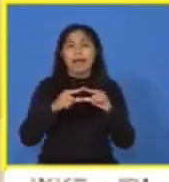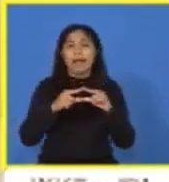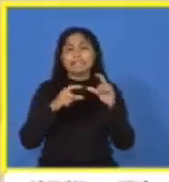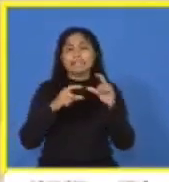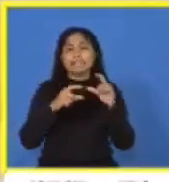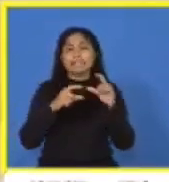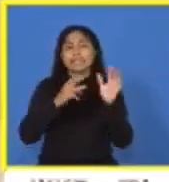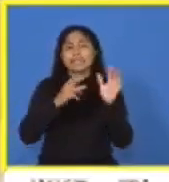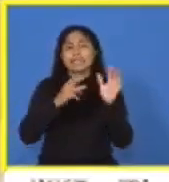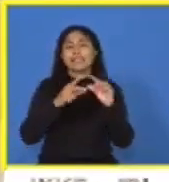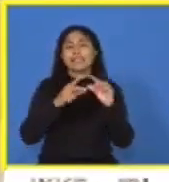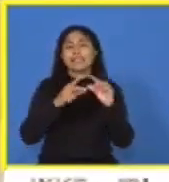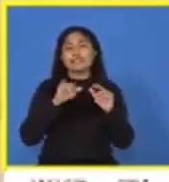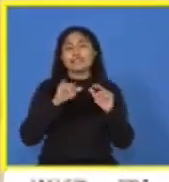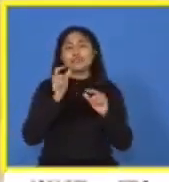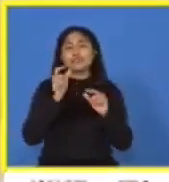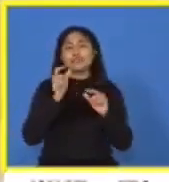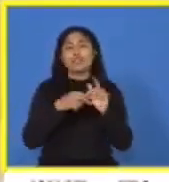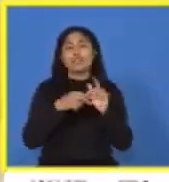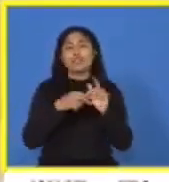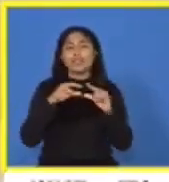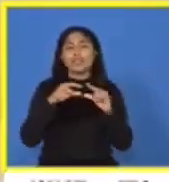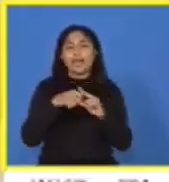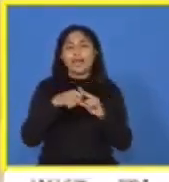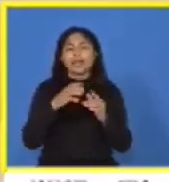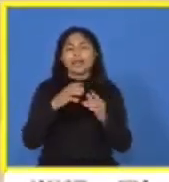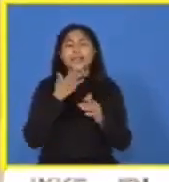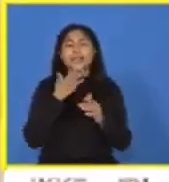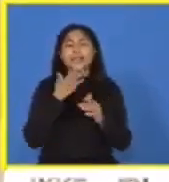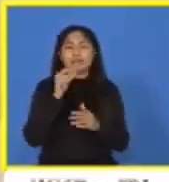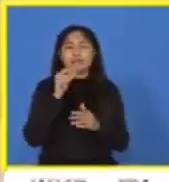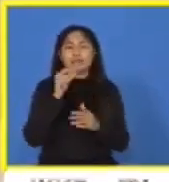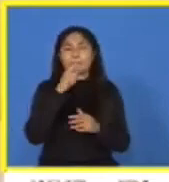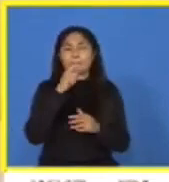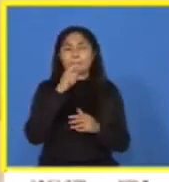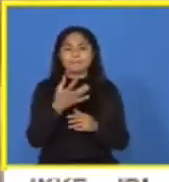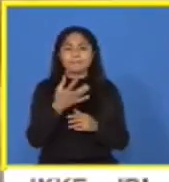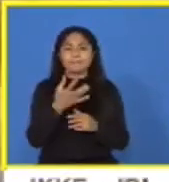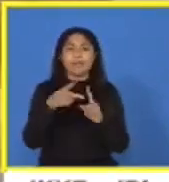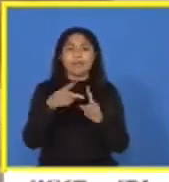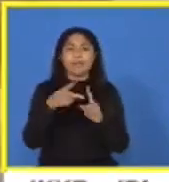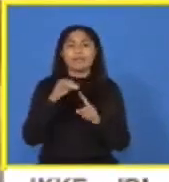Simanjuntak. Saya juga ucapkan terima kasih untuk Bapak Filmon Bandunaik Eskom MM. Kita